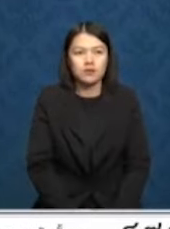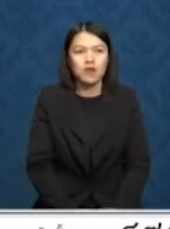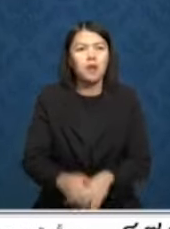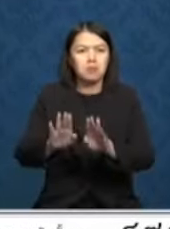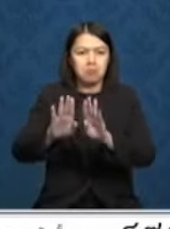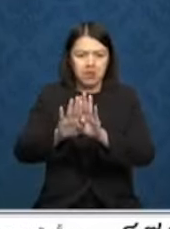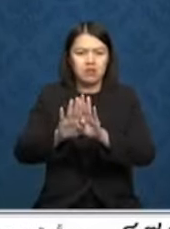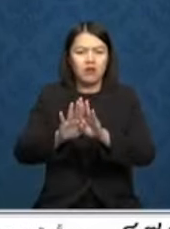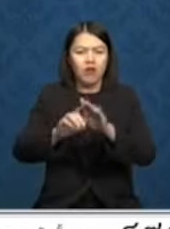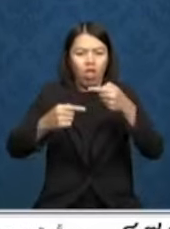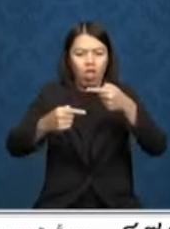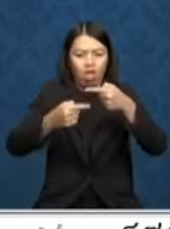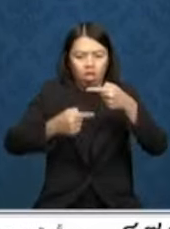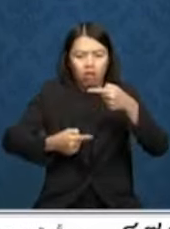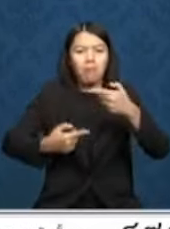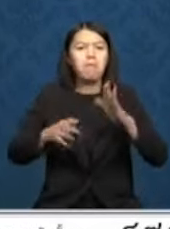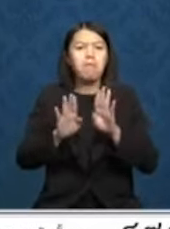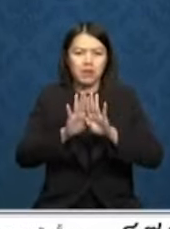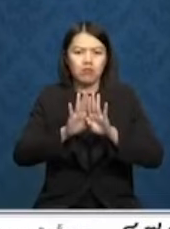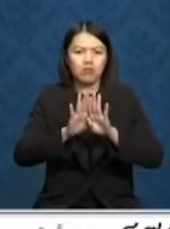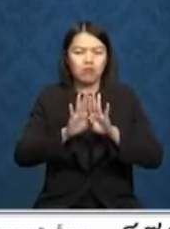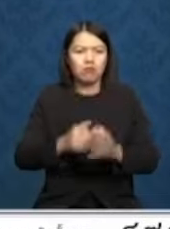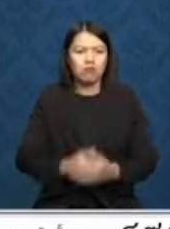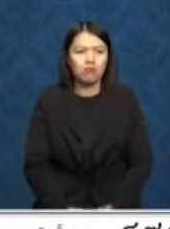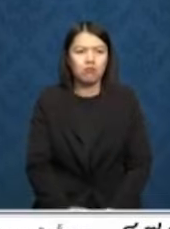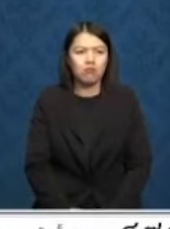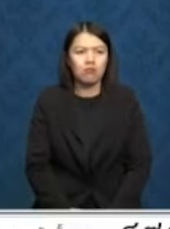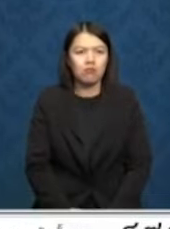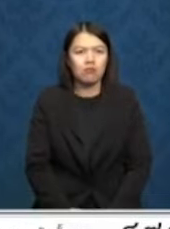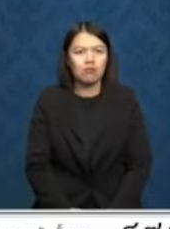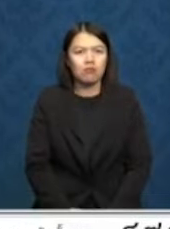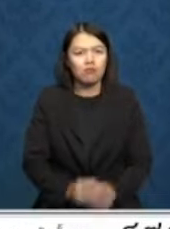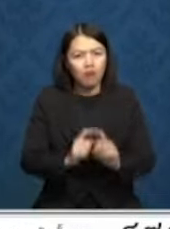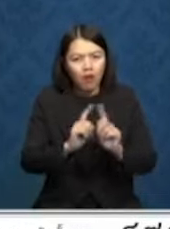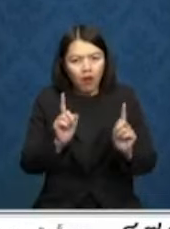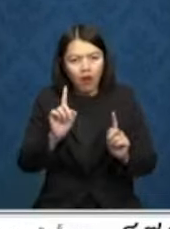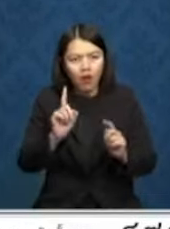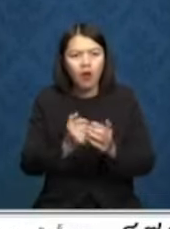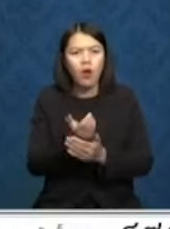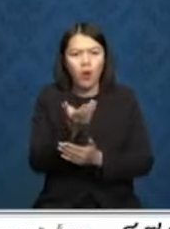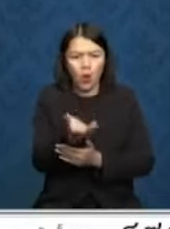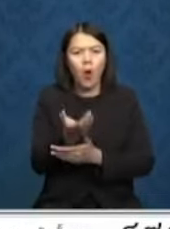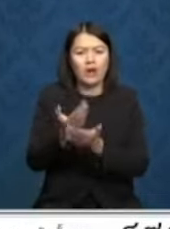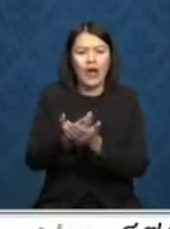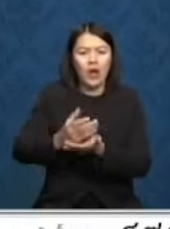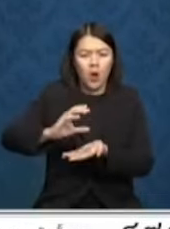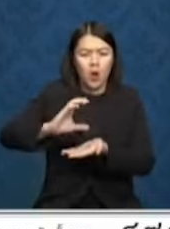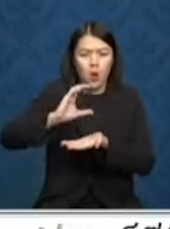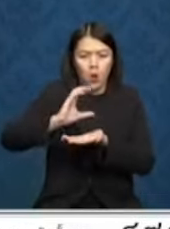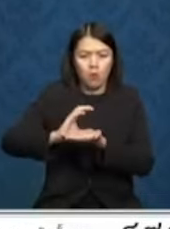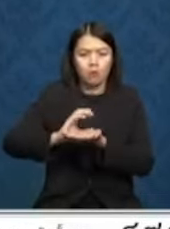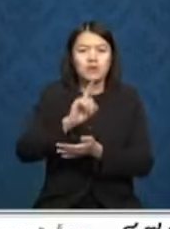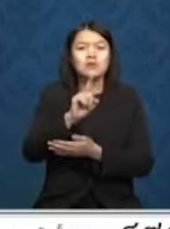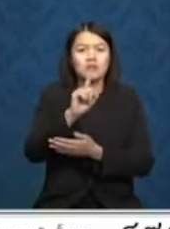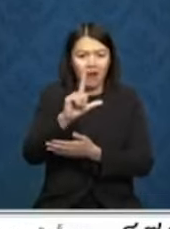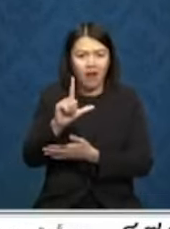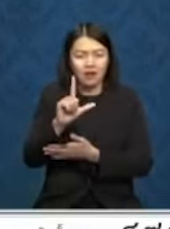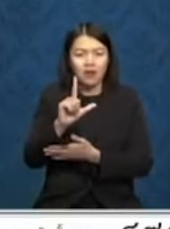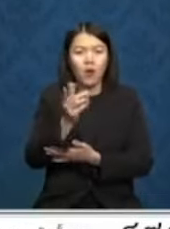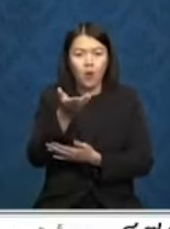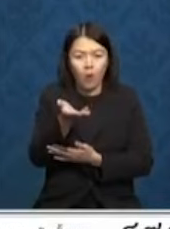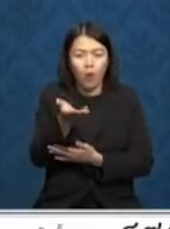ดนะคะปิดคอมเมนต์ Facebook ค่ะแต่นะคะท่านมาของบประมาณ1ล้านบาทเ